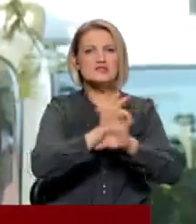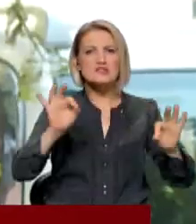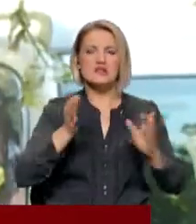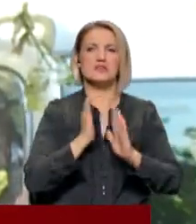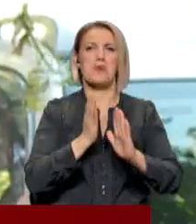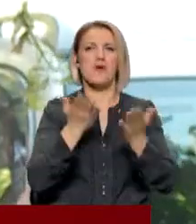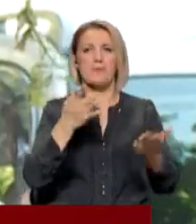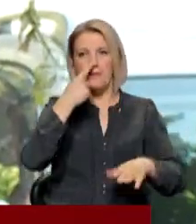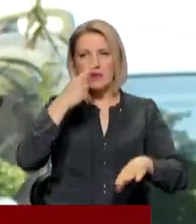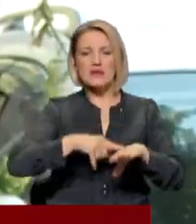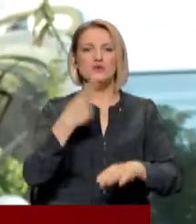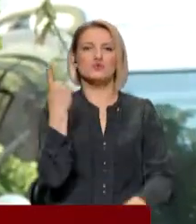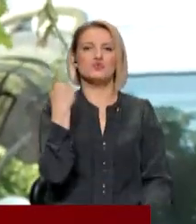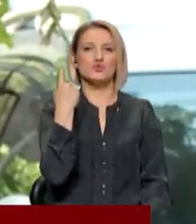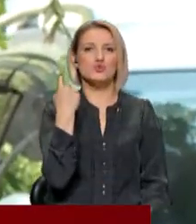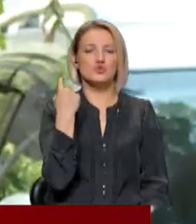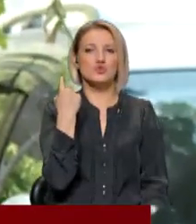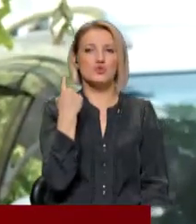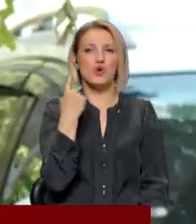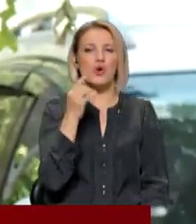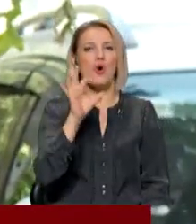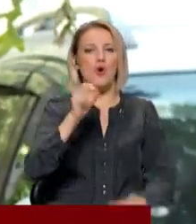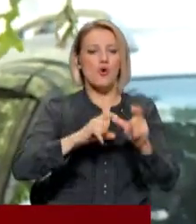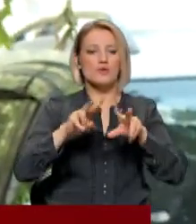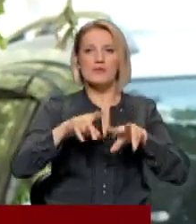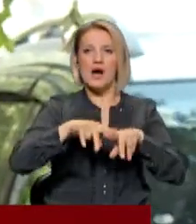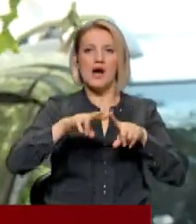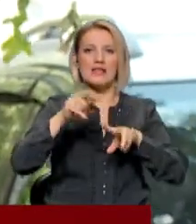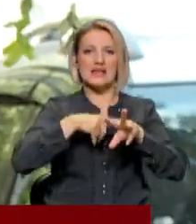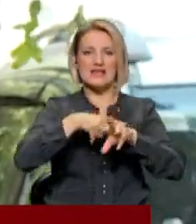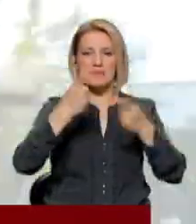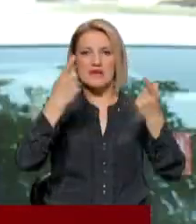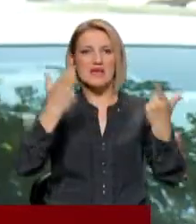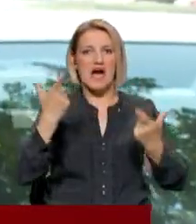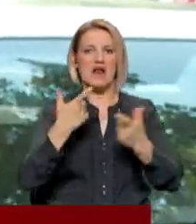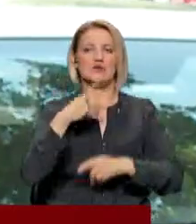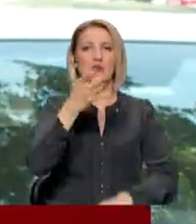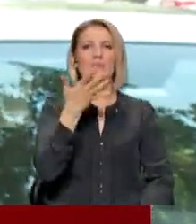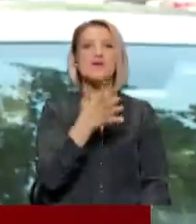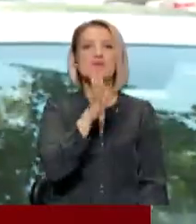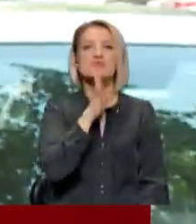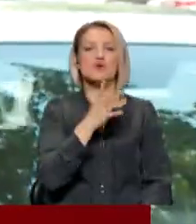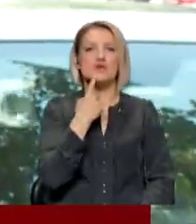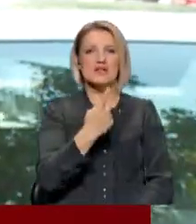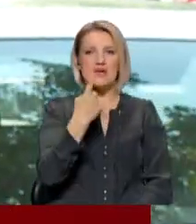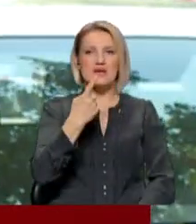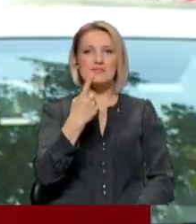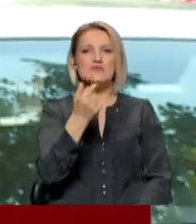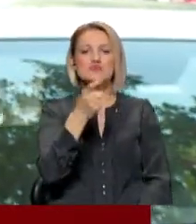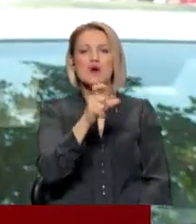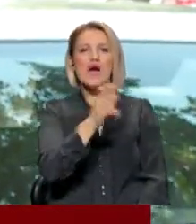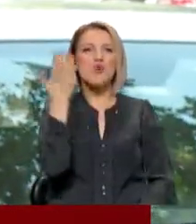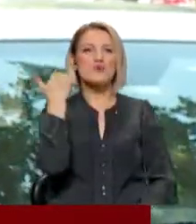sürüyor. İnanın dün Osmaniye'de bir yer sorduk. 5400 liraya 1,5 ay evvel